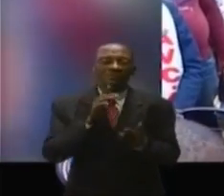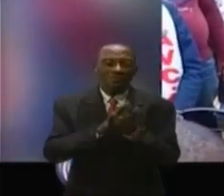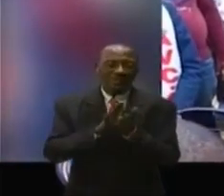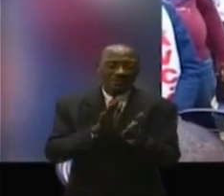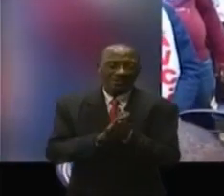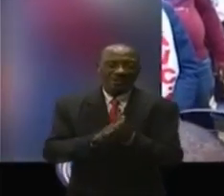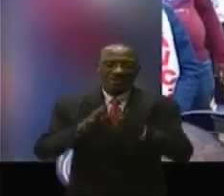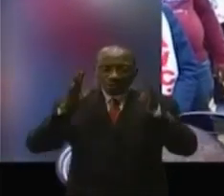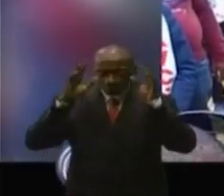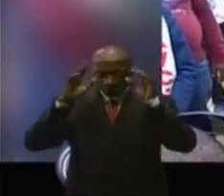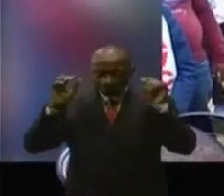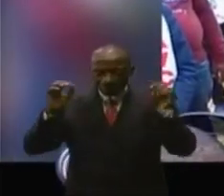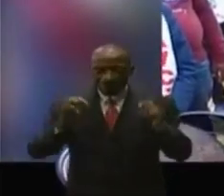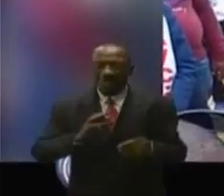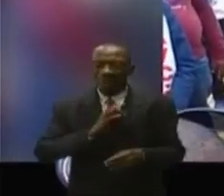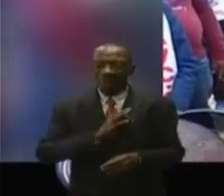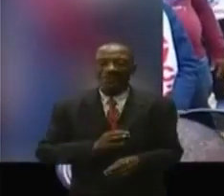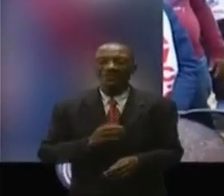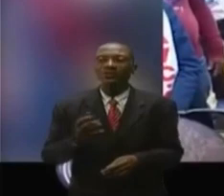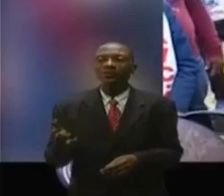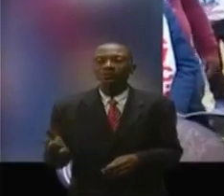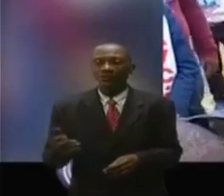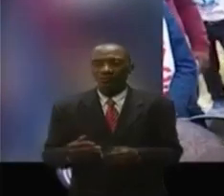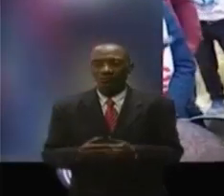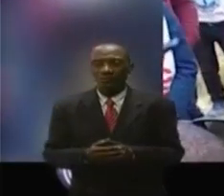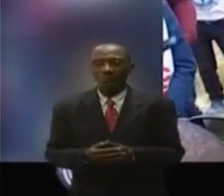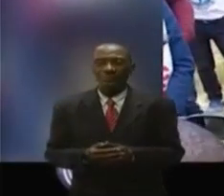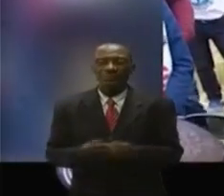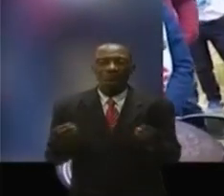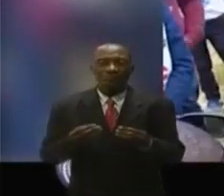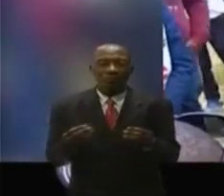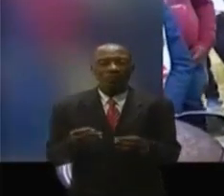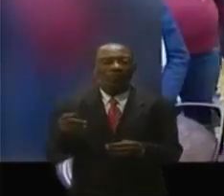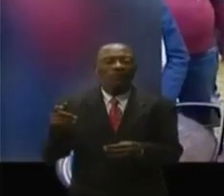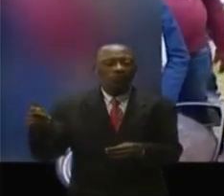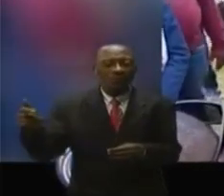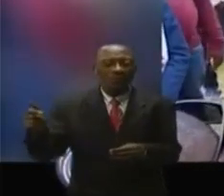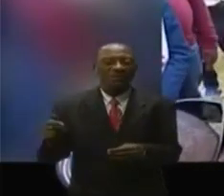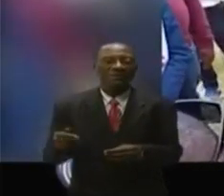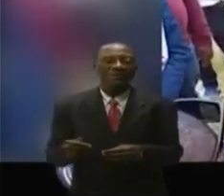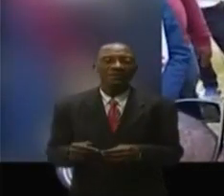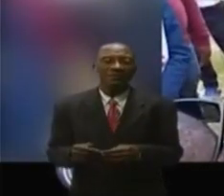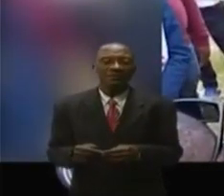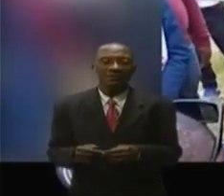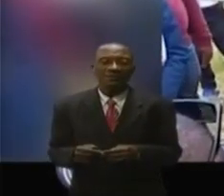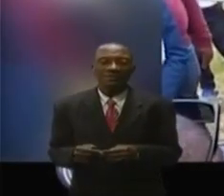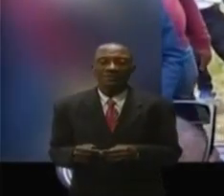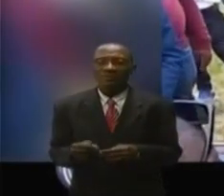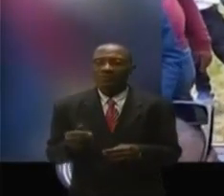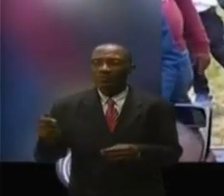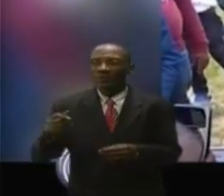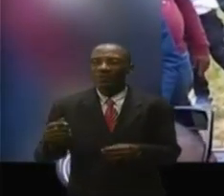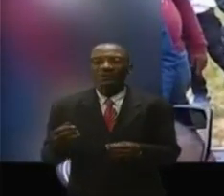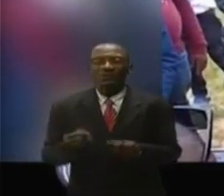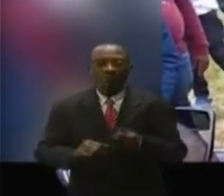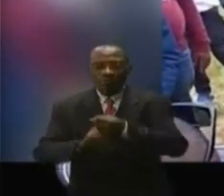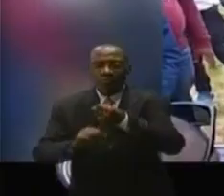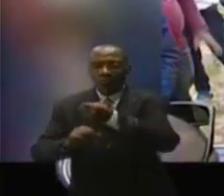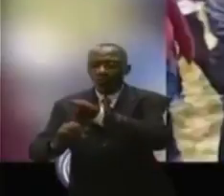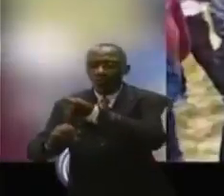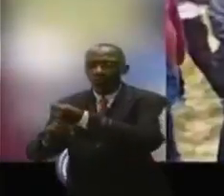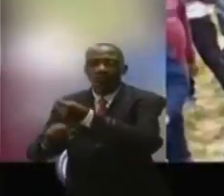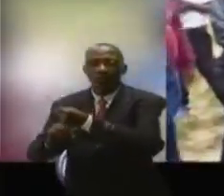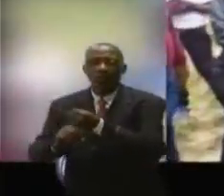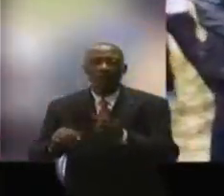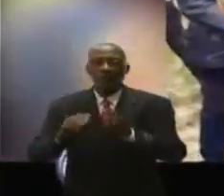hommage au chef de l'État Félix Antoine Tshisekedi Tshilombo, dont la fondation Grâce Bilolo soutient la candidature pour sa réélection à la magistrature